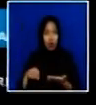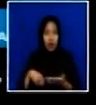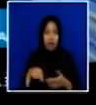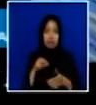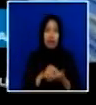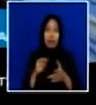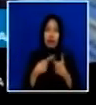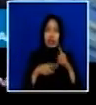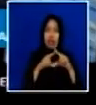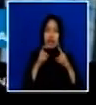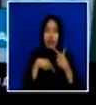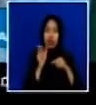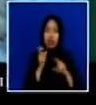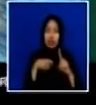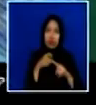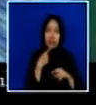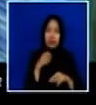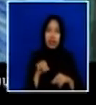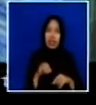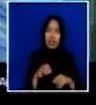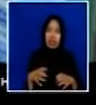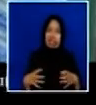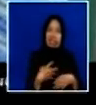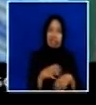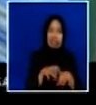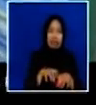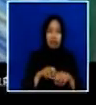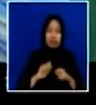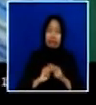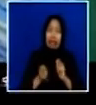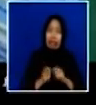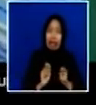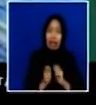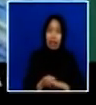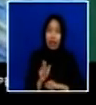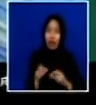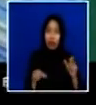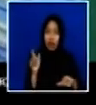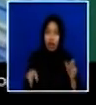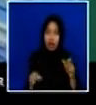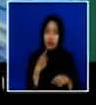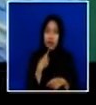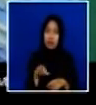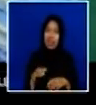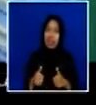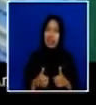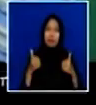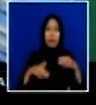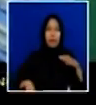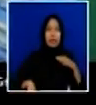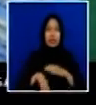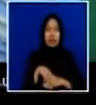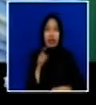tatap muka dilakukan secara bergelombang dan dilakukan secara bergantian pembelajaran tatap muka dinilai lebih maksimal khususnya